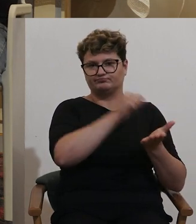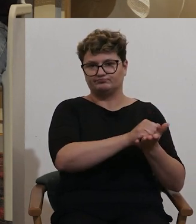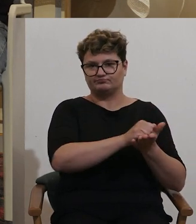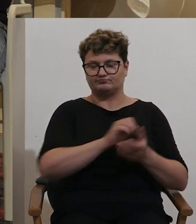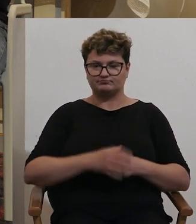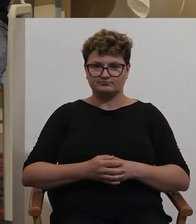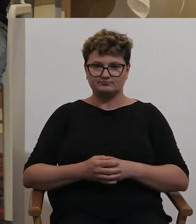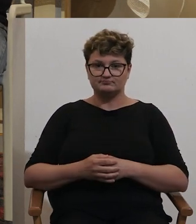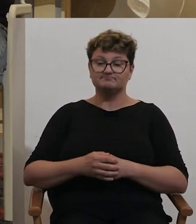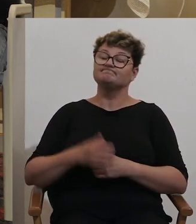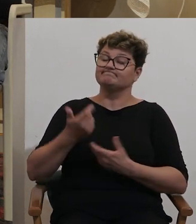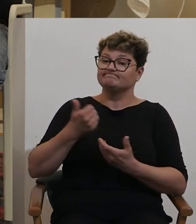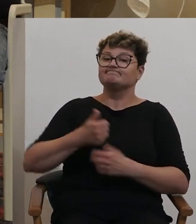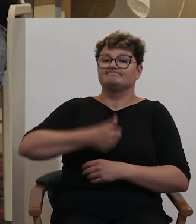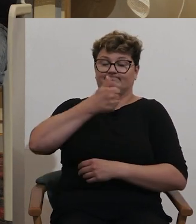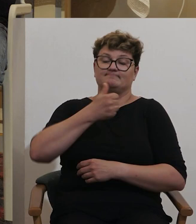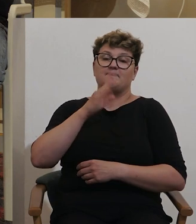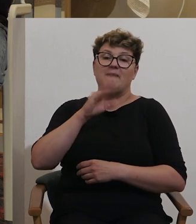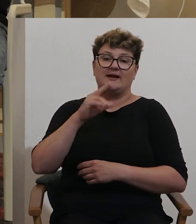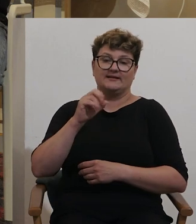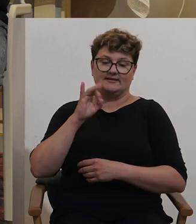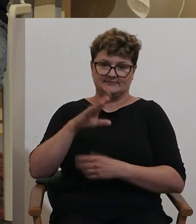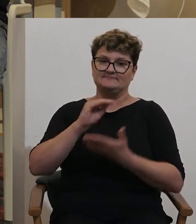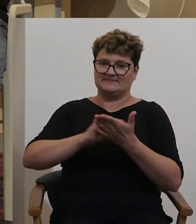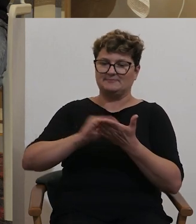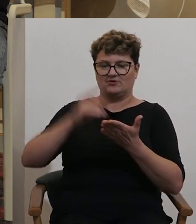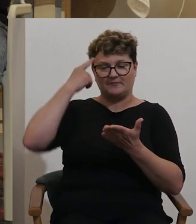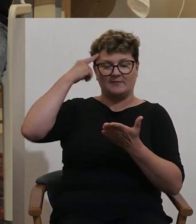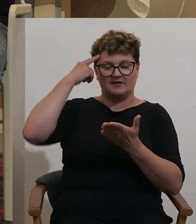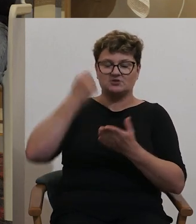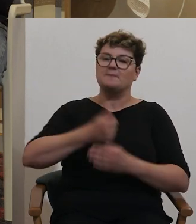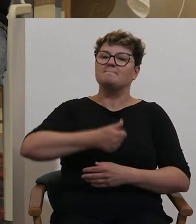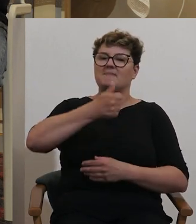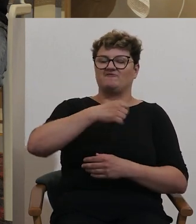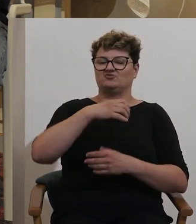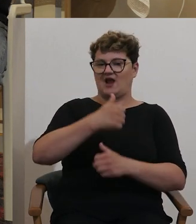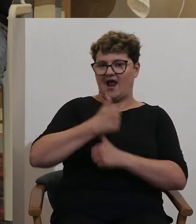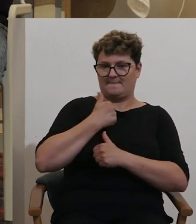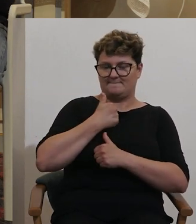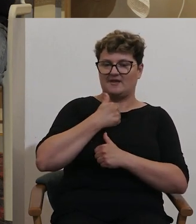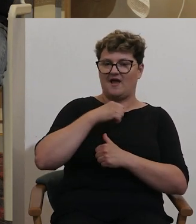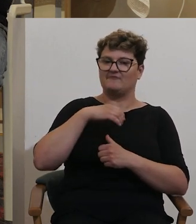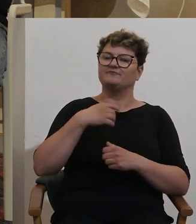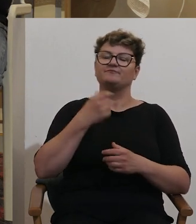wspomnieniach zapisał takie zdanie. Pierwsza Armia Wojska Polskiego